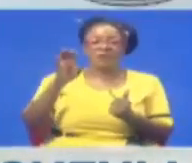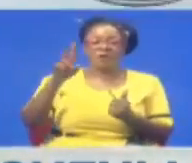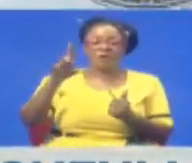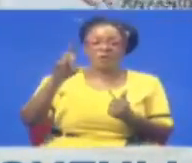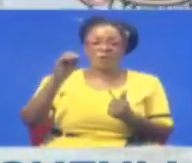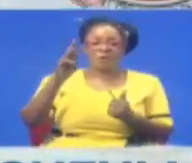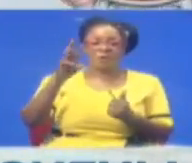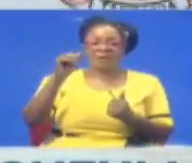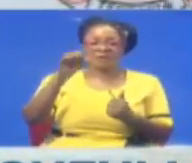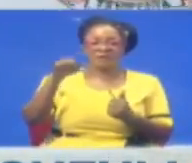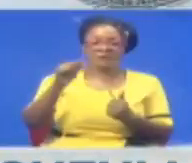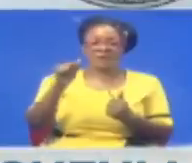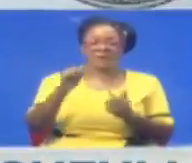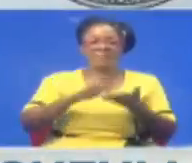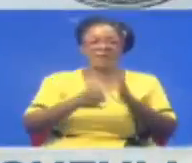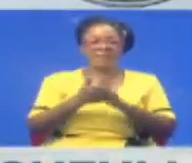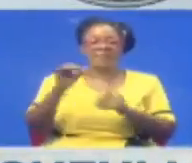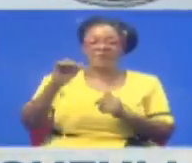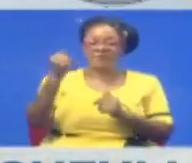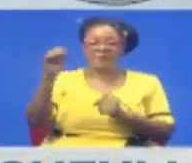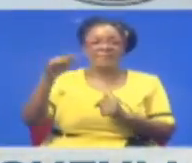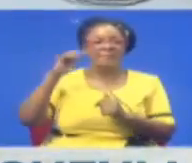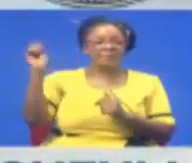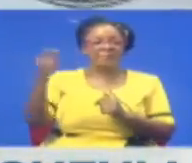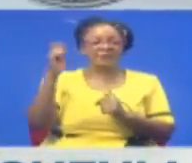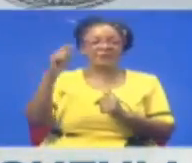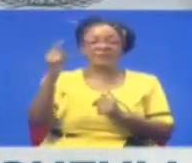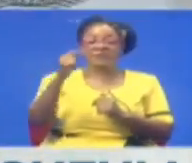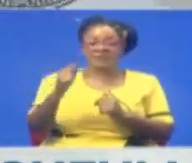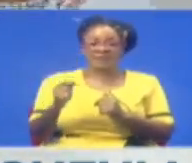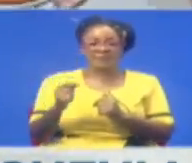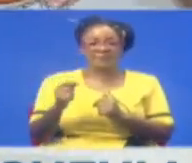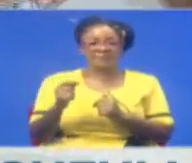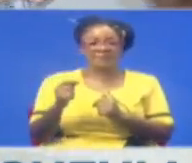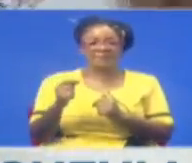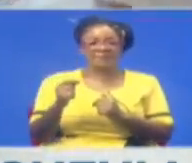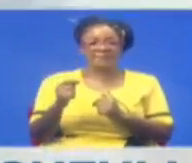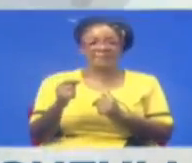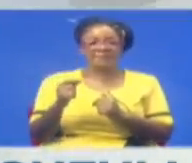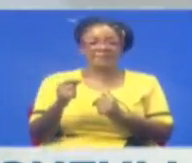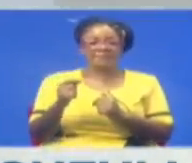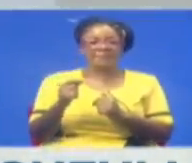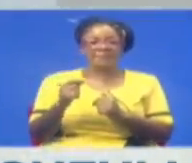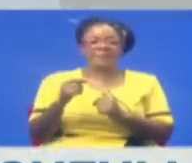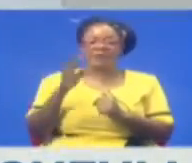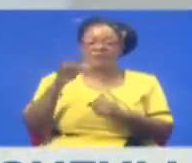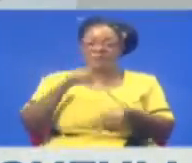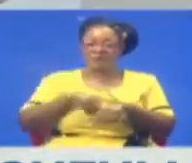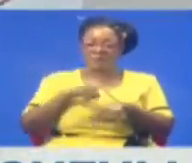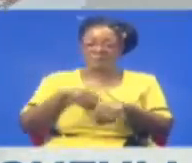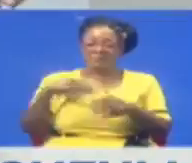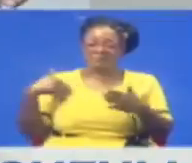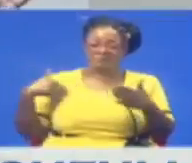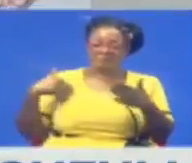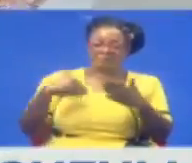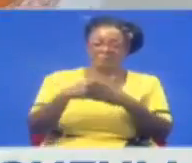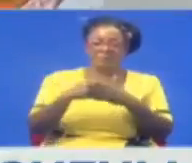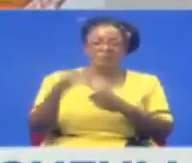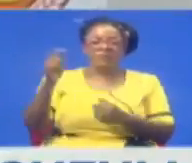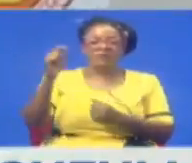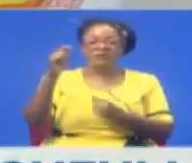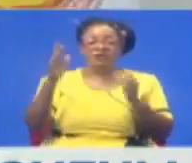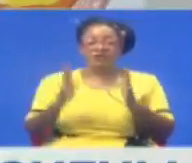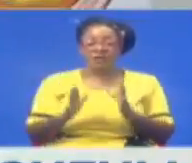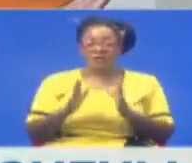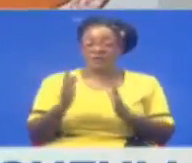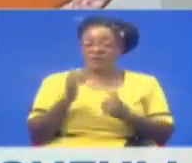na kuwa rais wa tano wa Tanzania. Upeo wa safari yake kuanzia alipokuwa mwalimu wa sayansi, aliye